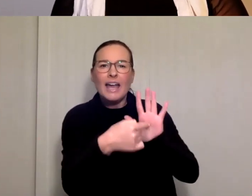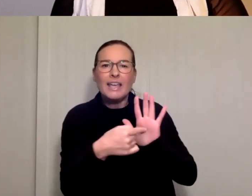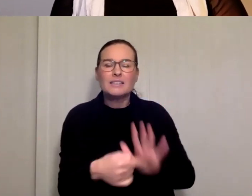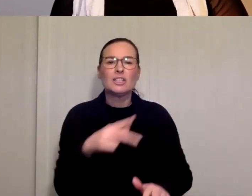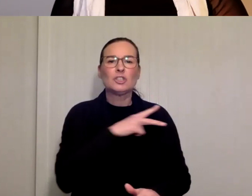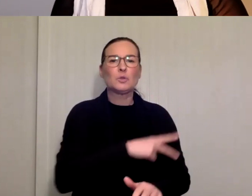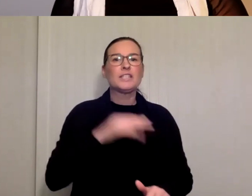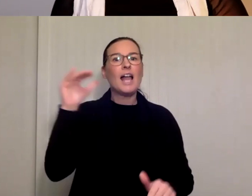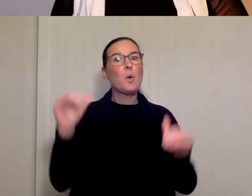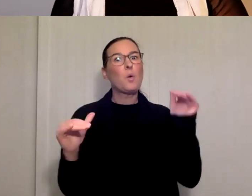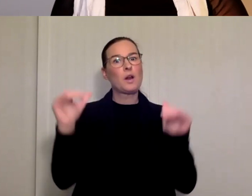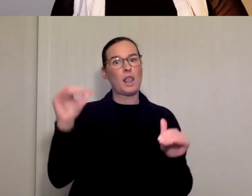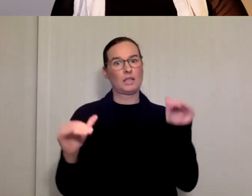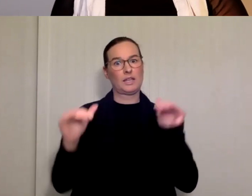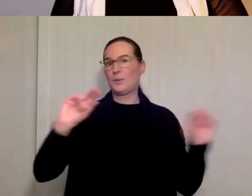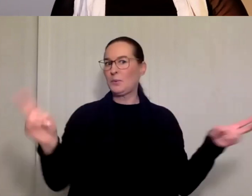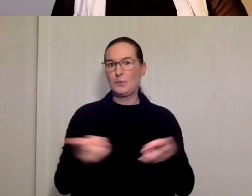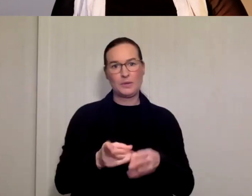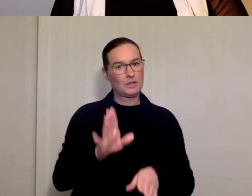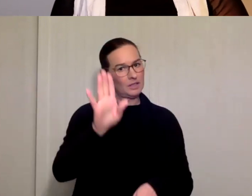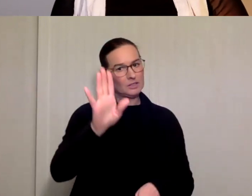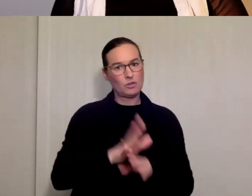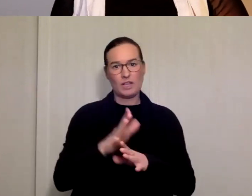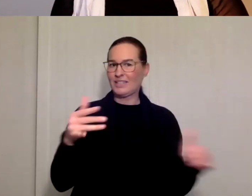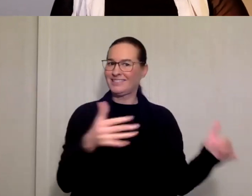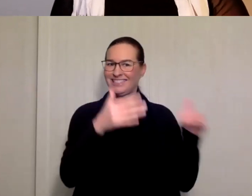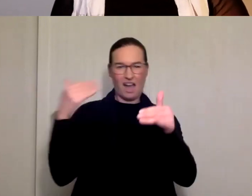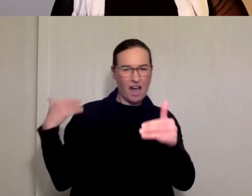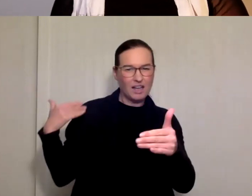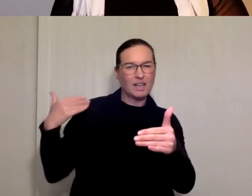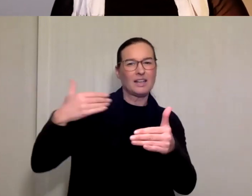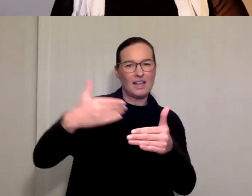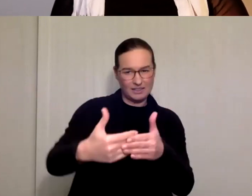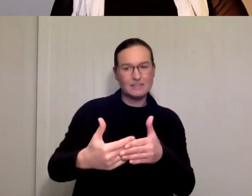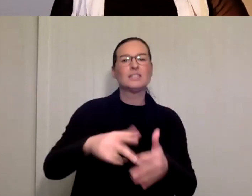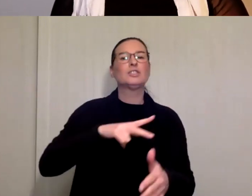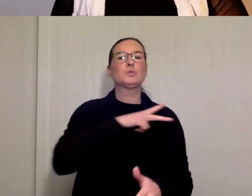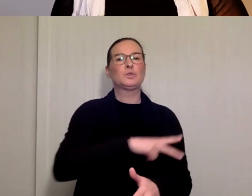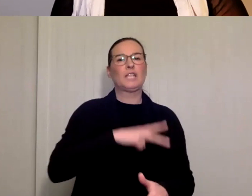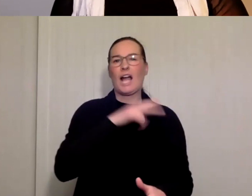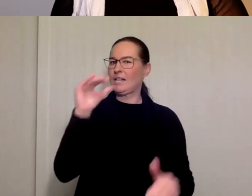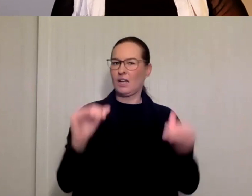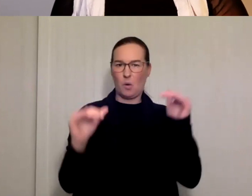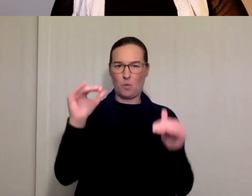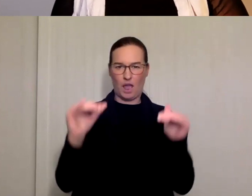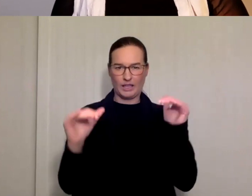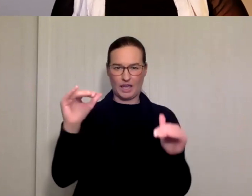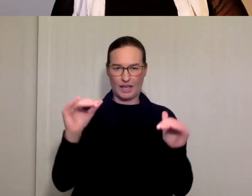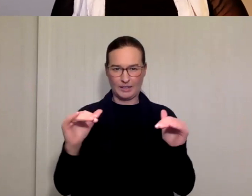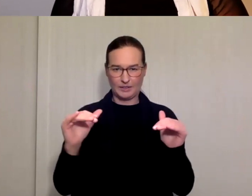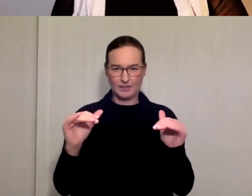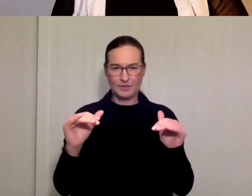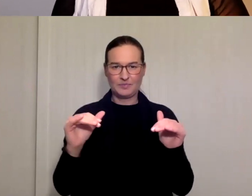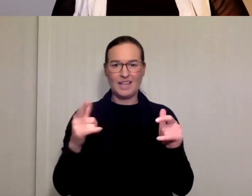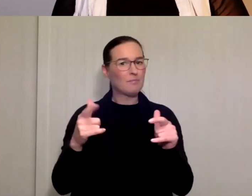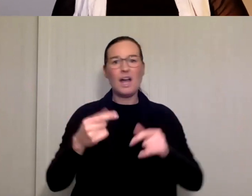Ungleichheit entwickelt hat in den letzten Jahrzehnten. Und das Schlimme ist aber eigentlich, dass es meistens nicht der